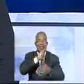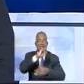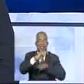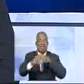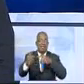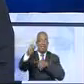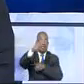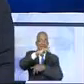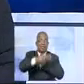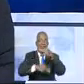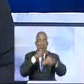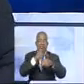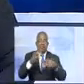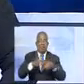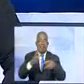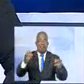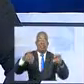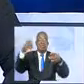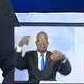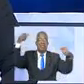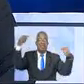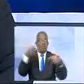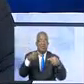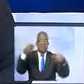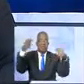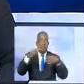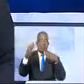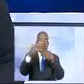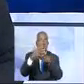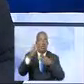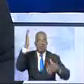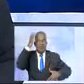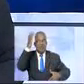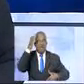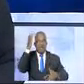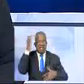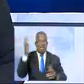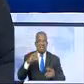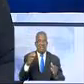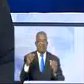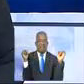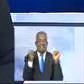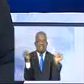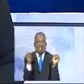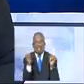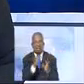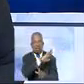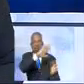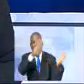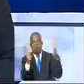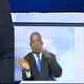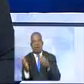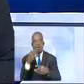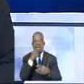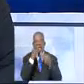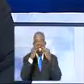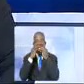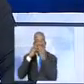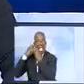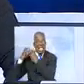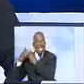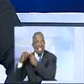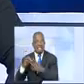contre l'épilepsie. 50 millions de personnes sont touchées dans le monde, mais c'est une maladie qui reste encore peu connue. Un des